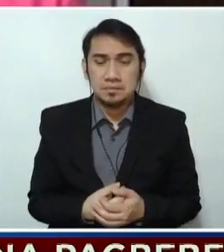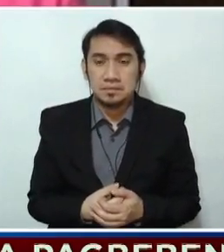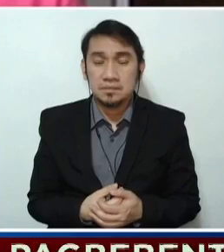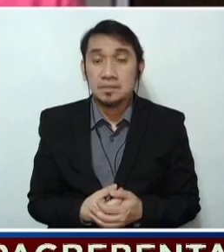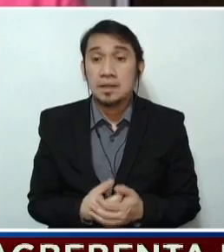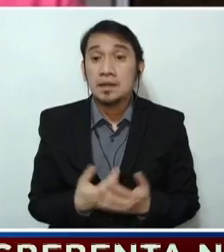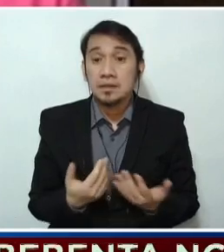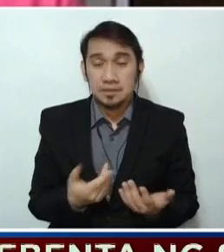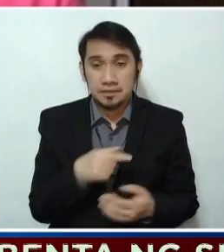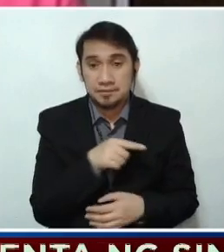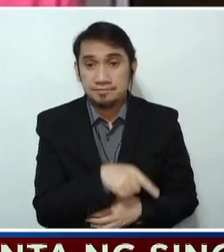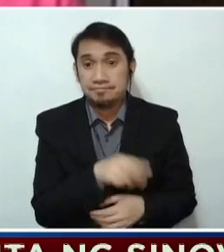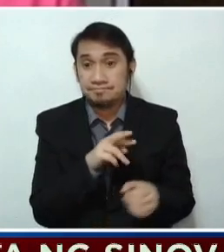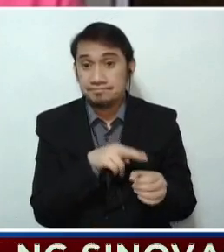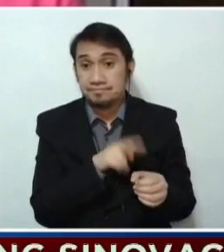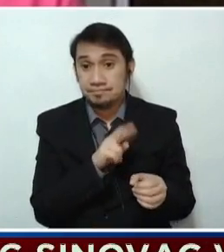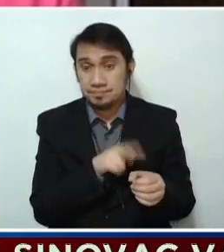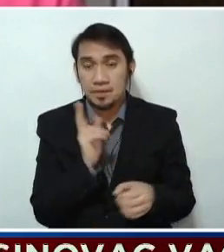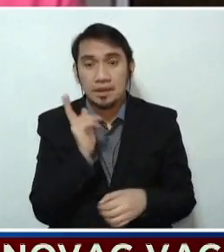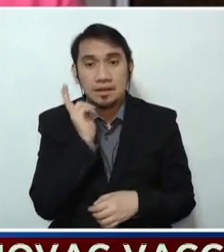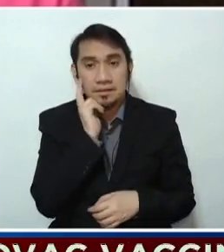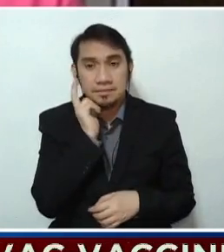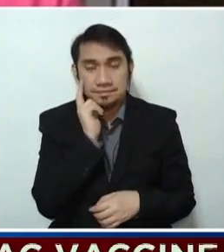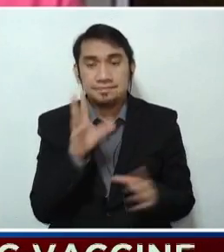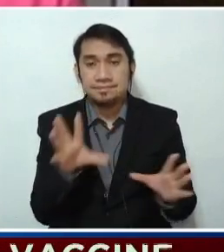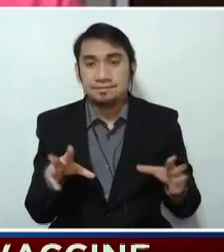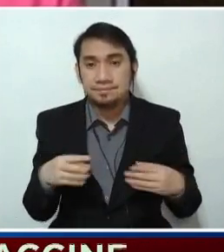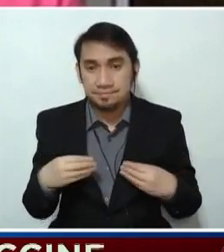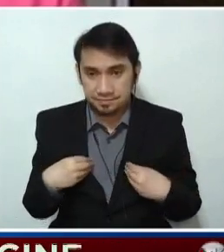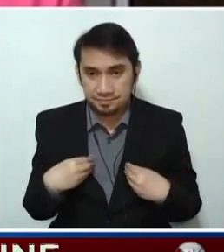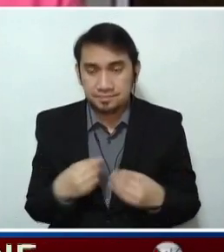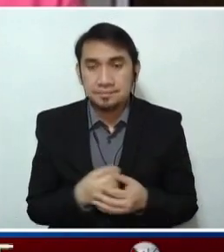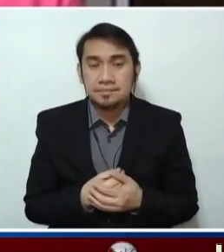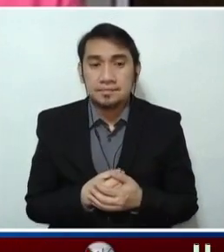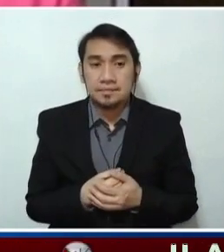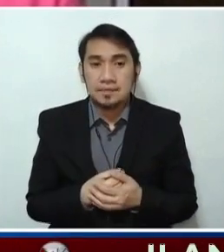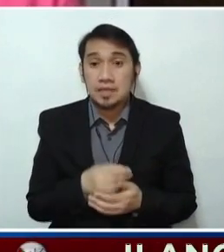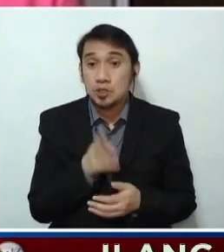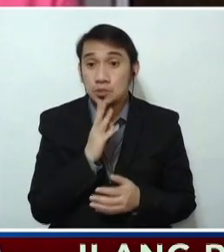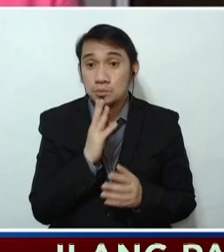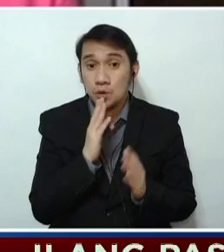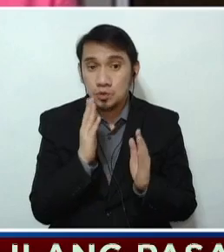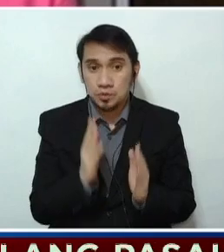Tinanggap po ang resignation ni General Parlade as spokesperson of